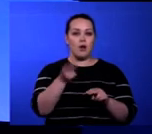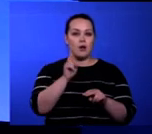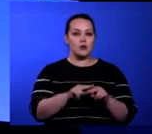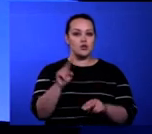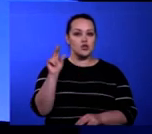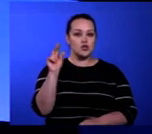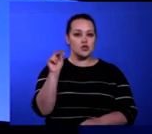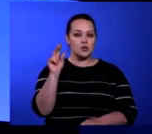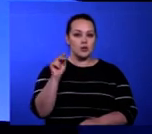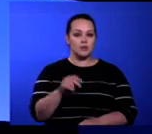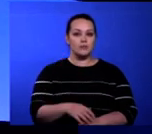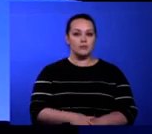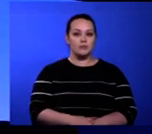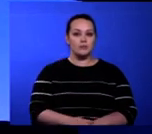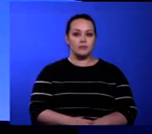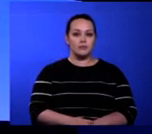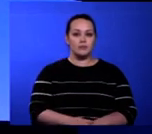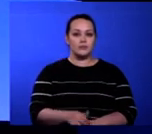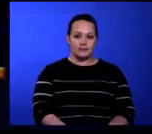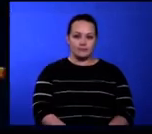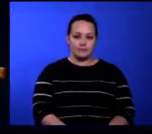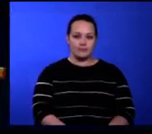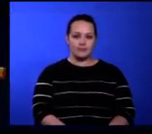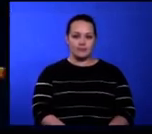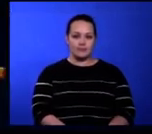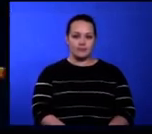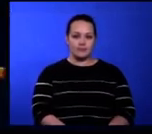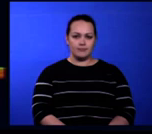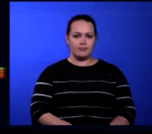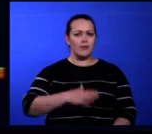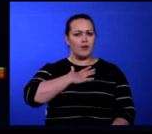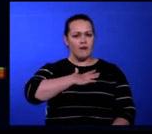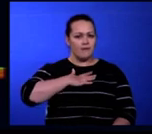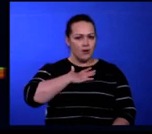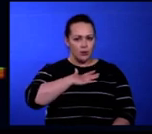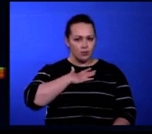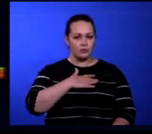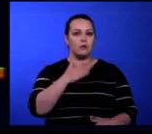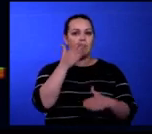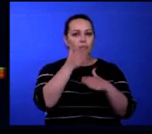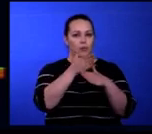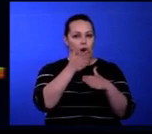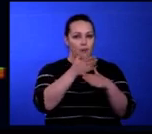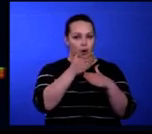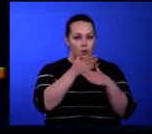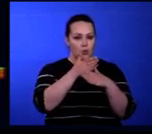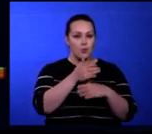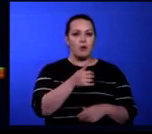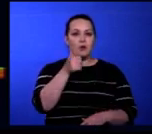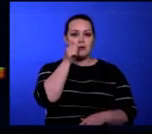– зашифрованное название урока. Не волнуйтесь, я помогу вам его